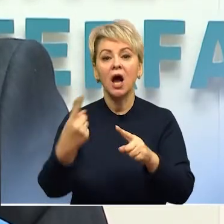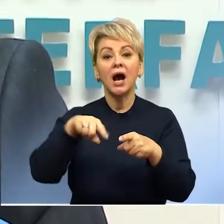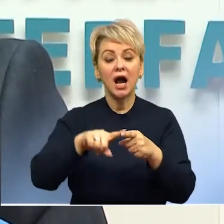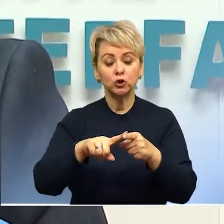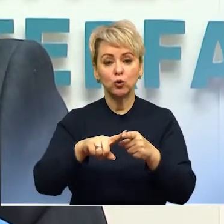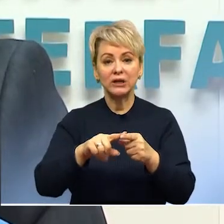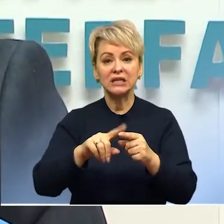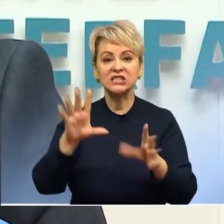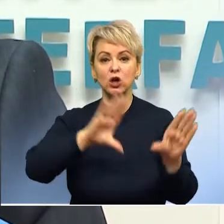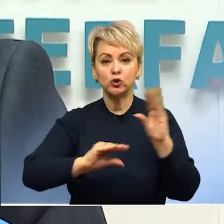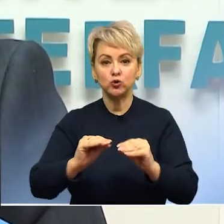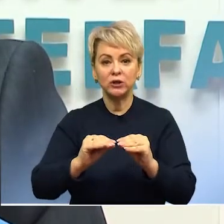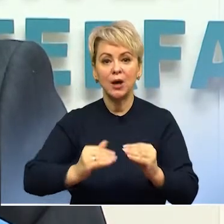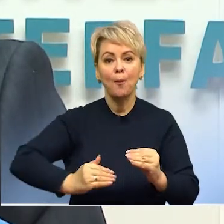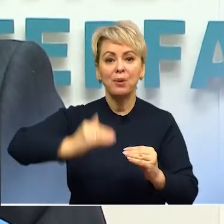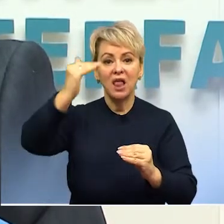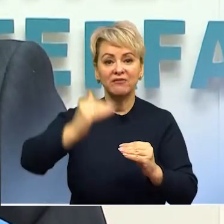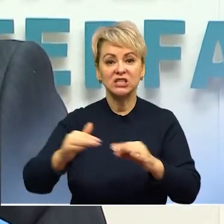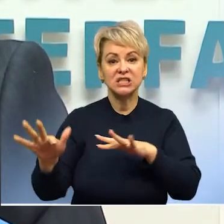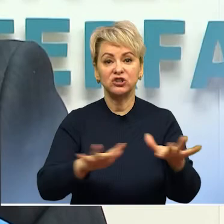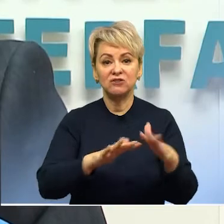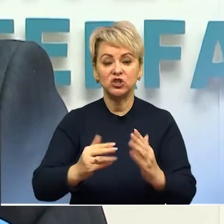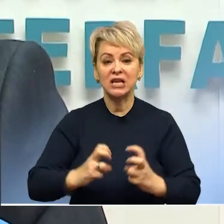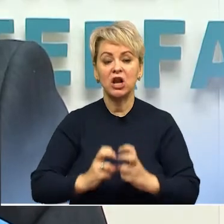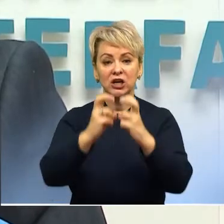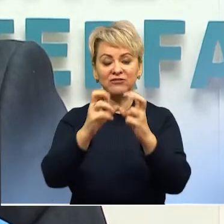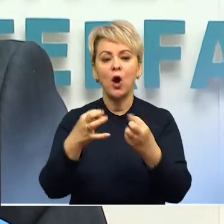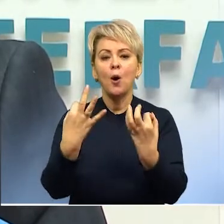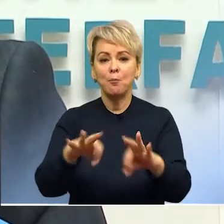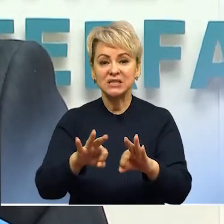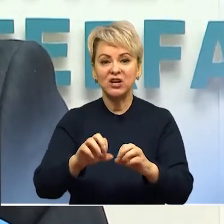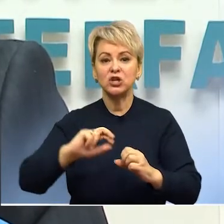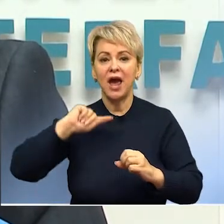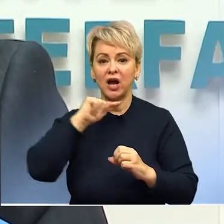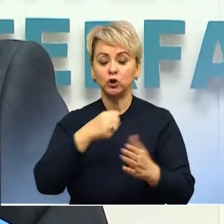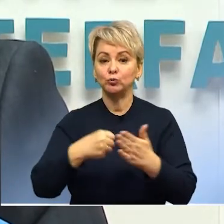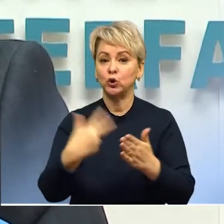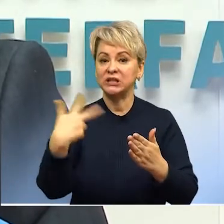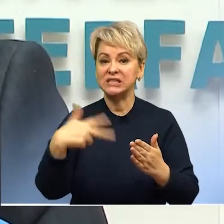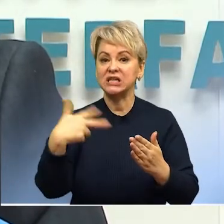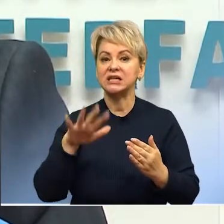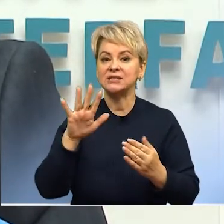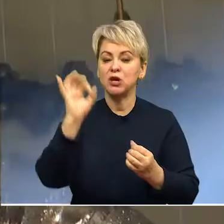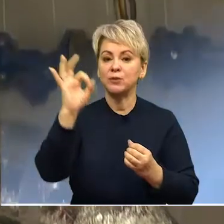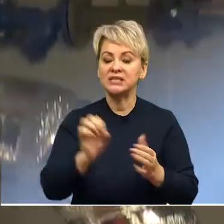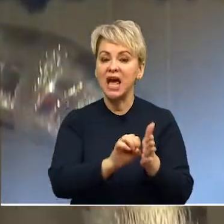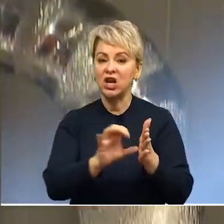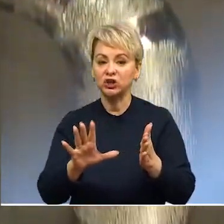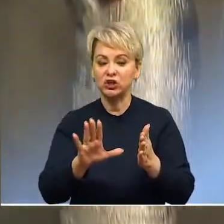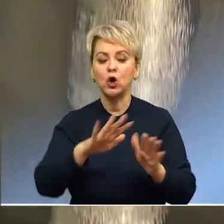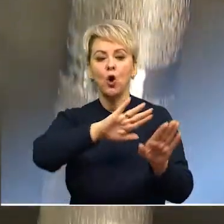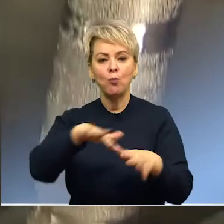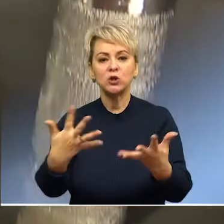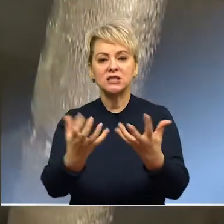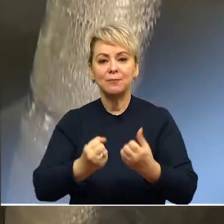которая за счет плавности движения лифтовой кабины также позволяет экономить до 30-35% электроэнергии.